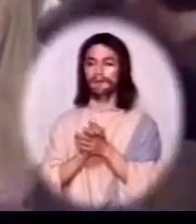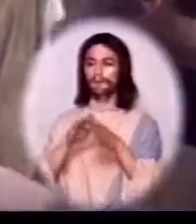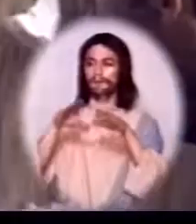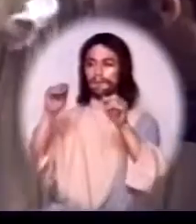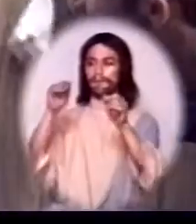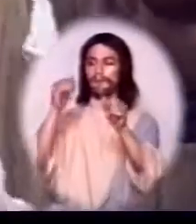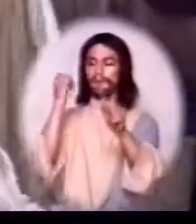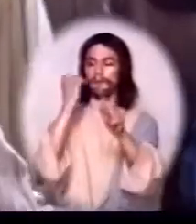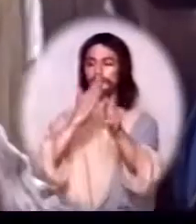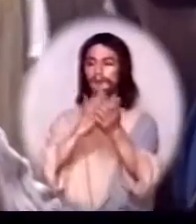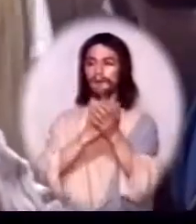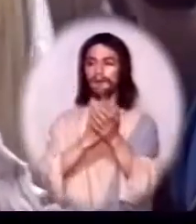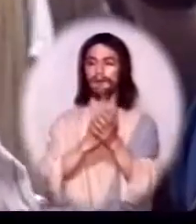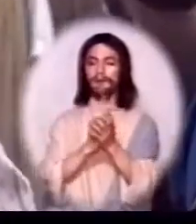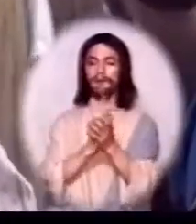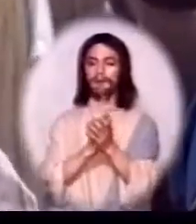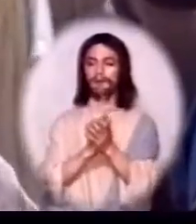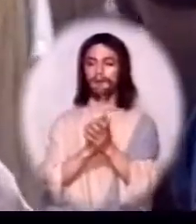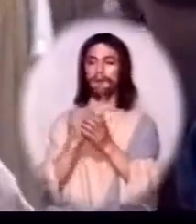멈춰!